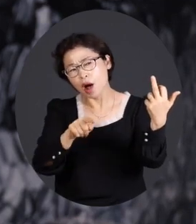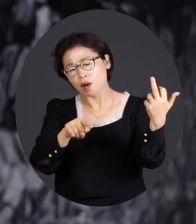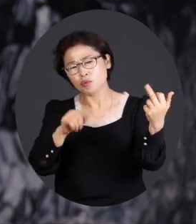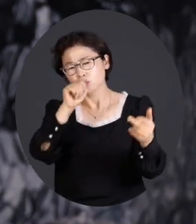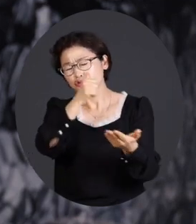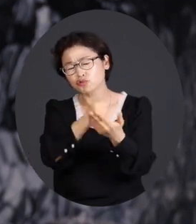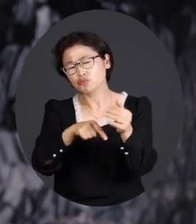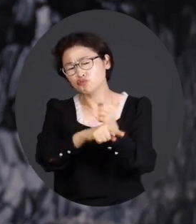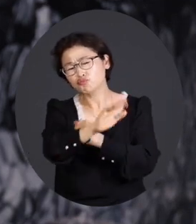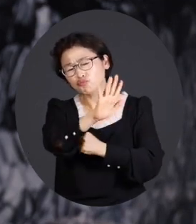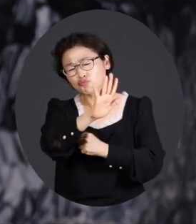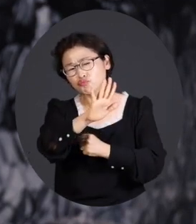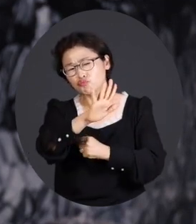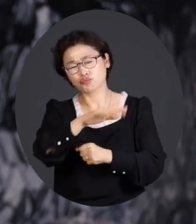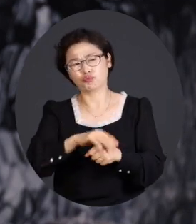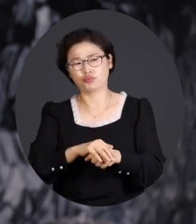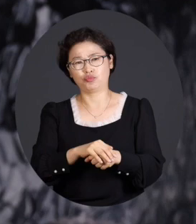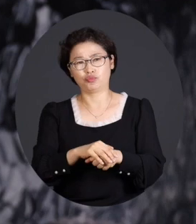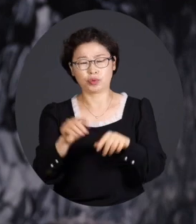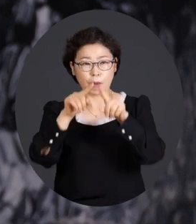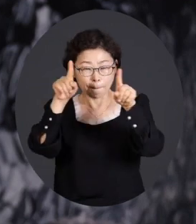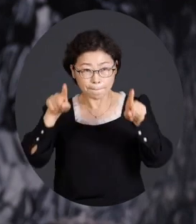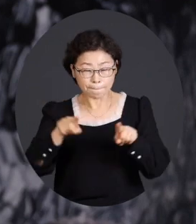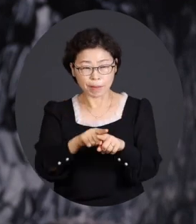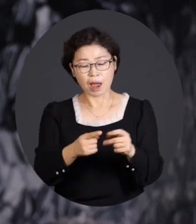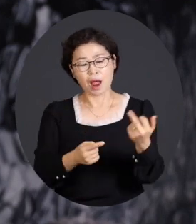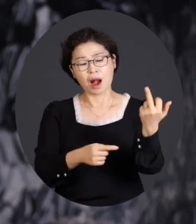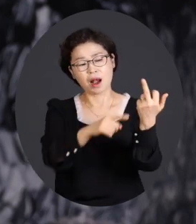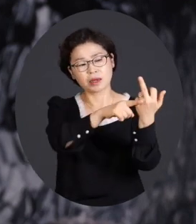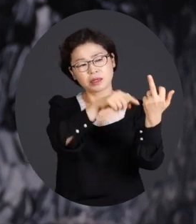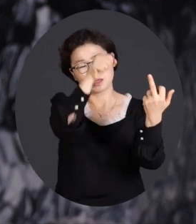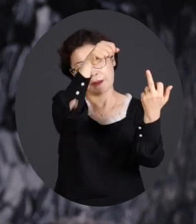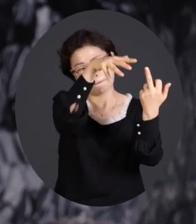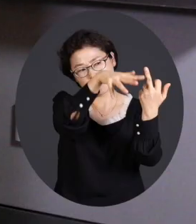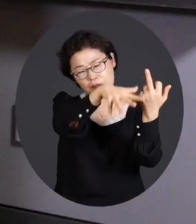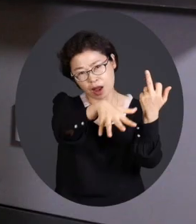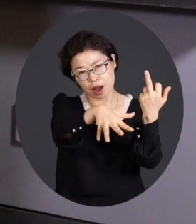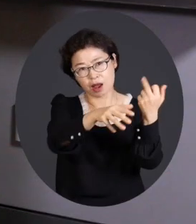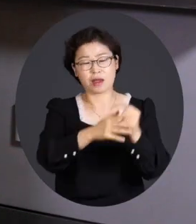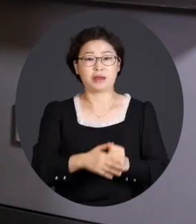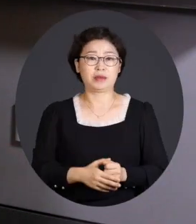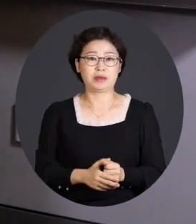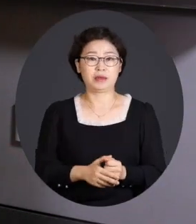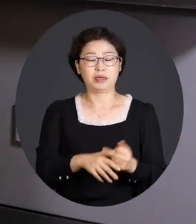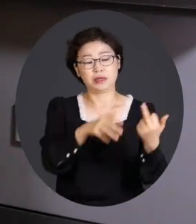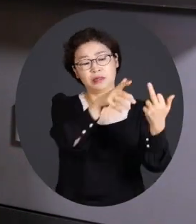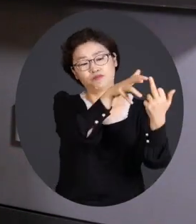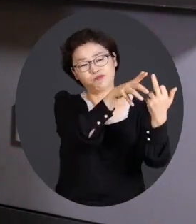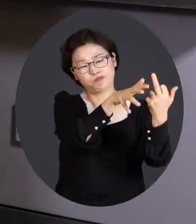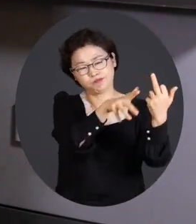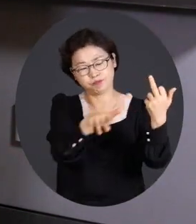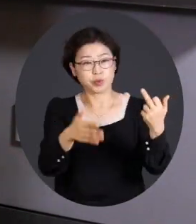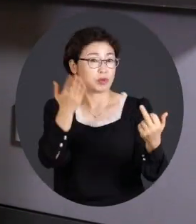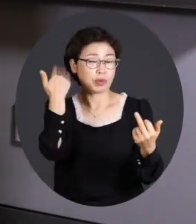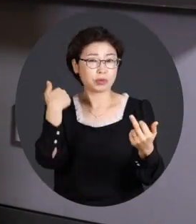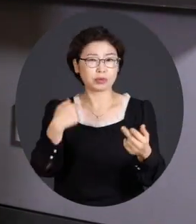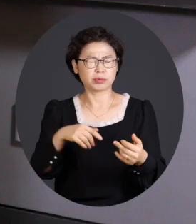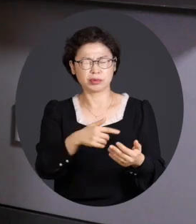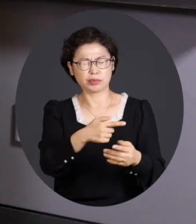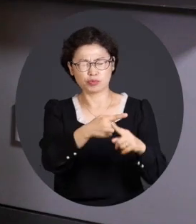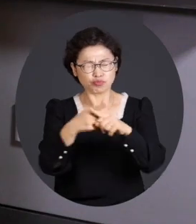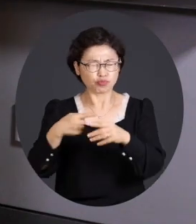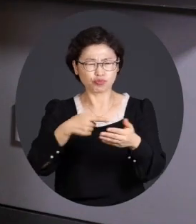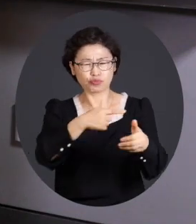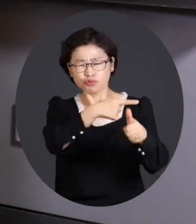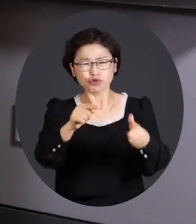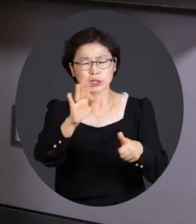묻지 않겠다라는 선전물이 한라산에 뿌려집니다. 산에서 내려와도 이 과거처럼 무조건 죽이지 않는다는